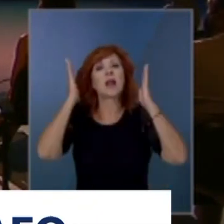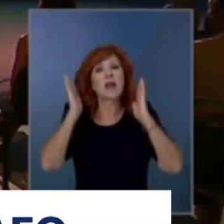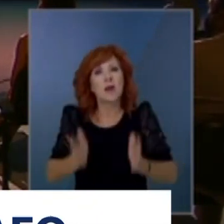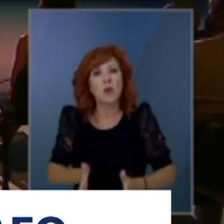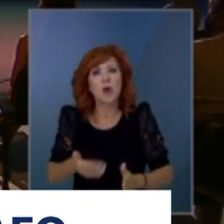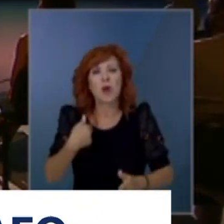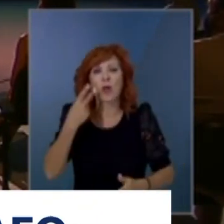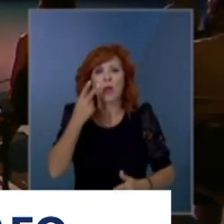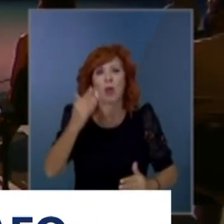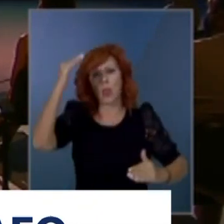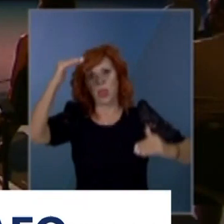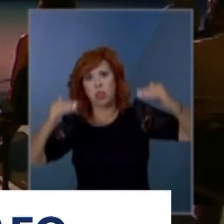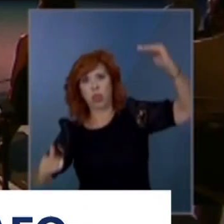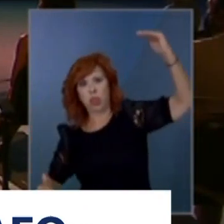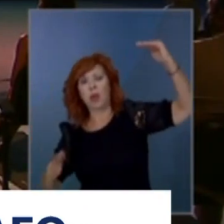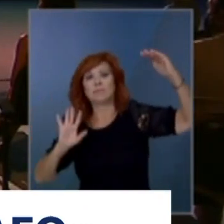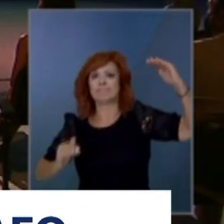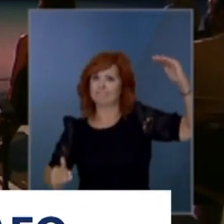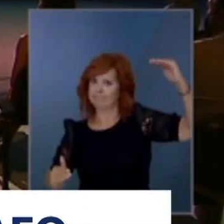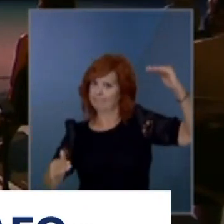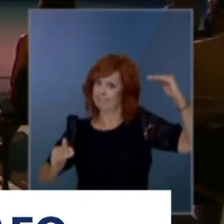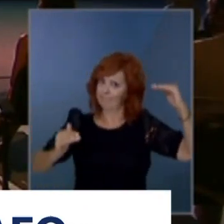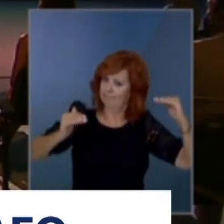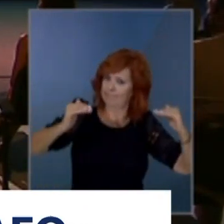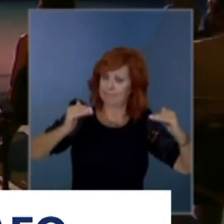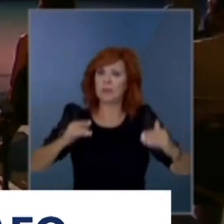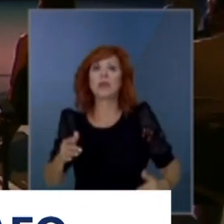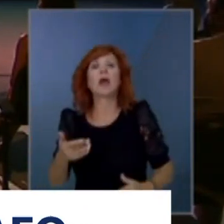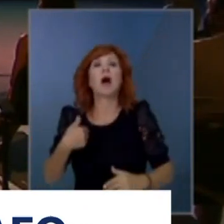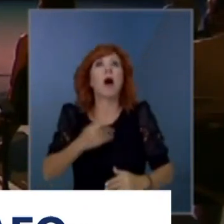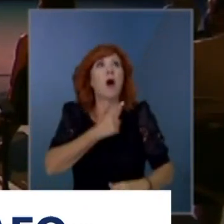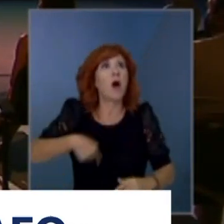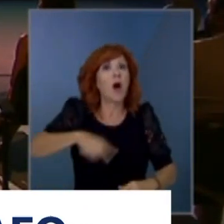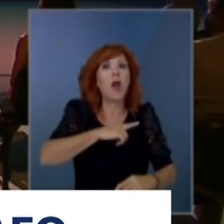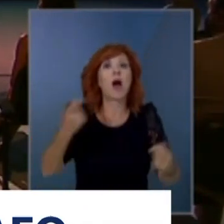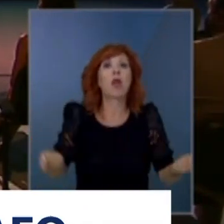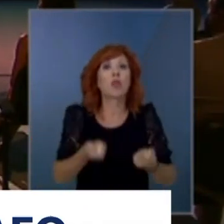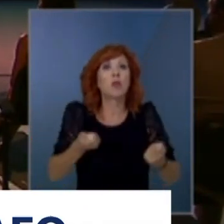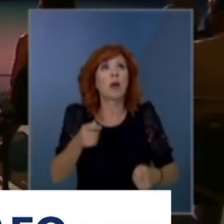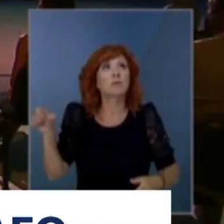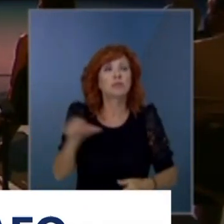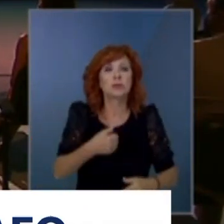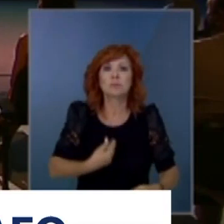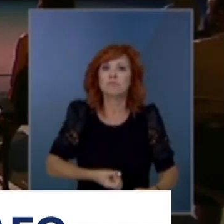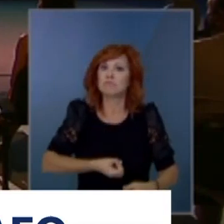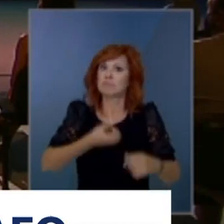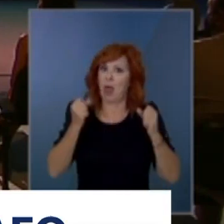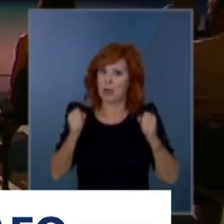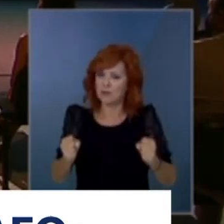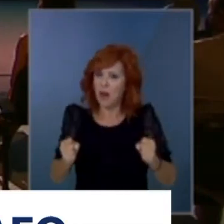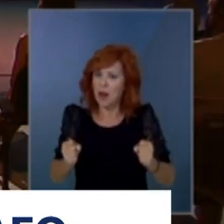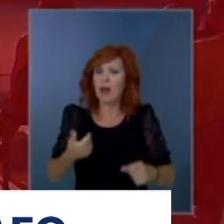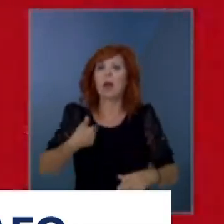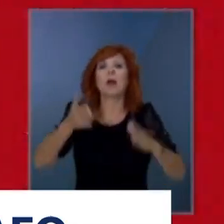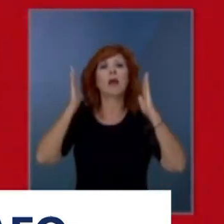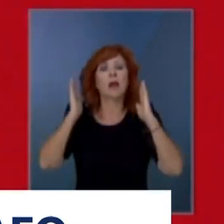κραυγαλαίες κοινωνικές ανισότητες, για να επιστρέψει το αίσθημα της ασφάλειας στην εργασία, για να έχει μέλλον